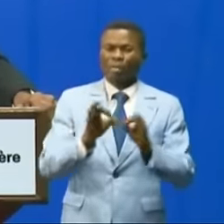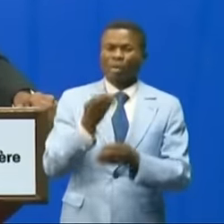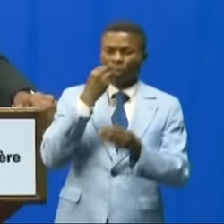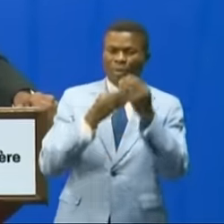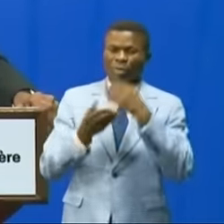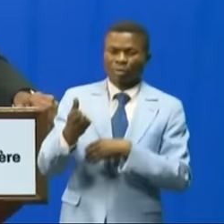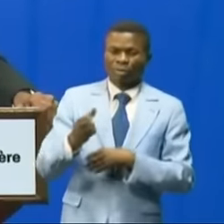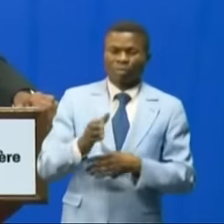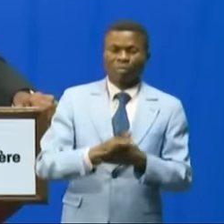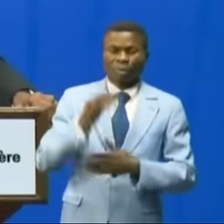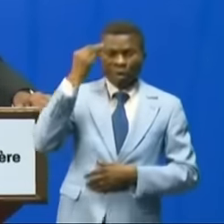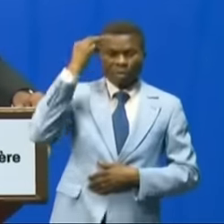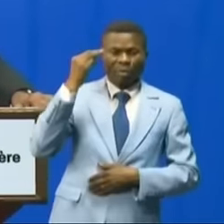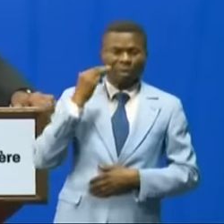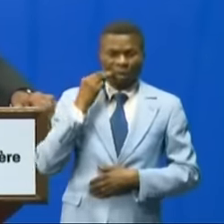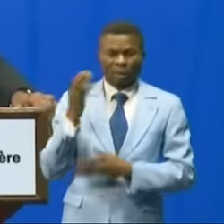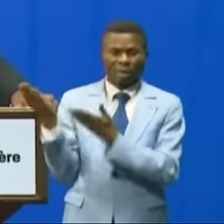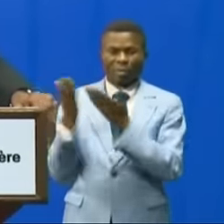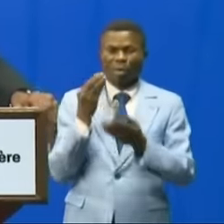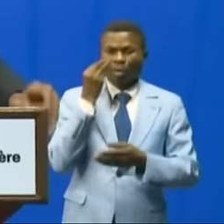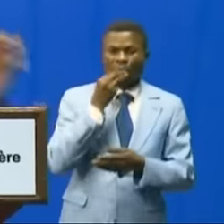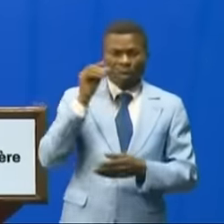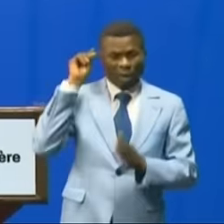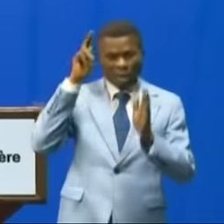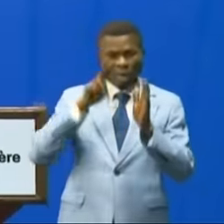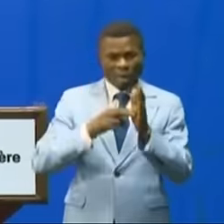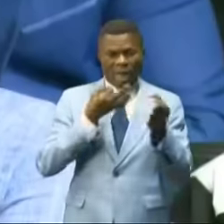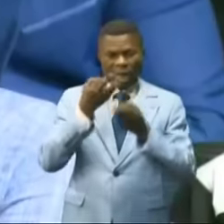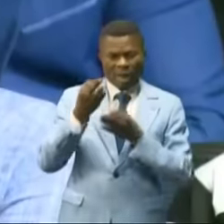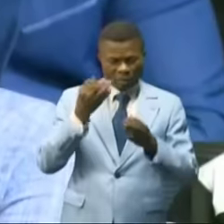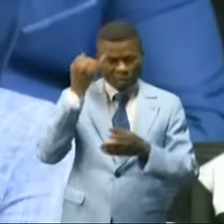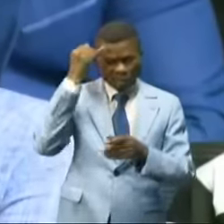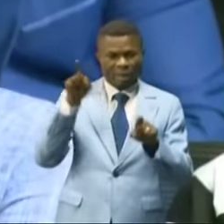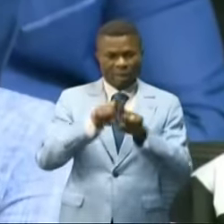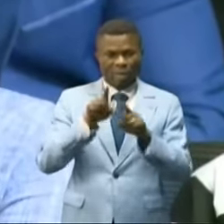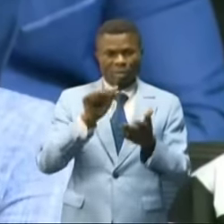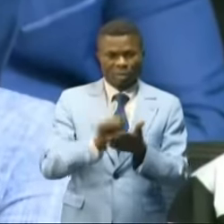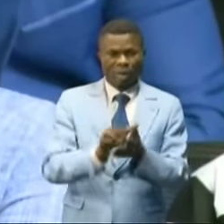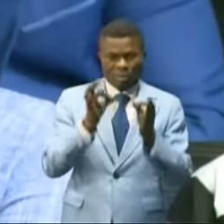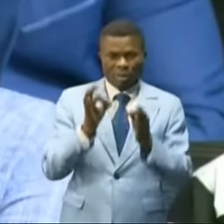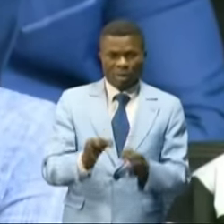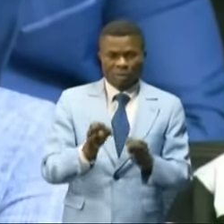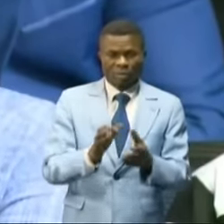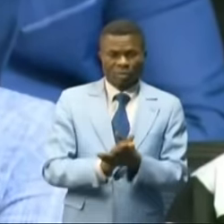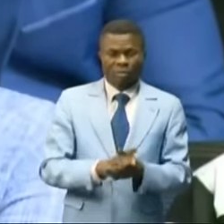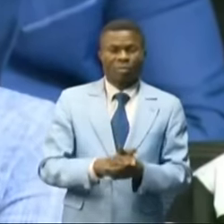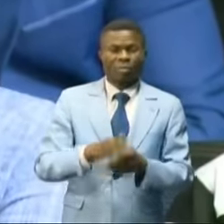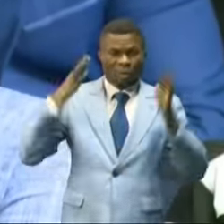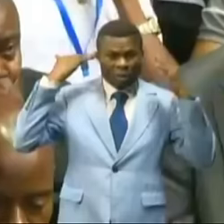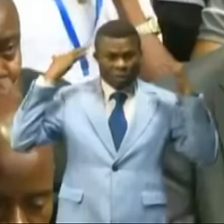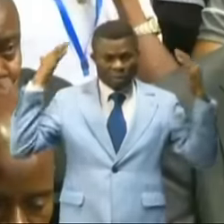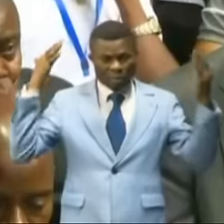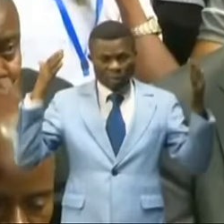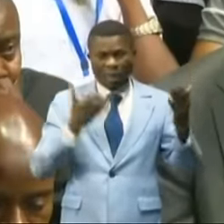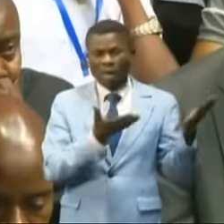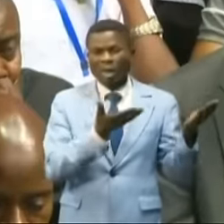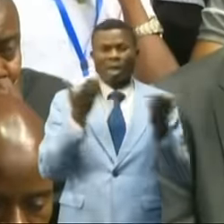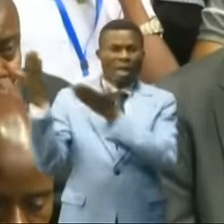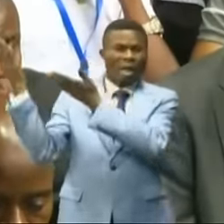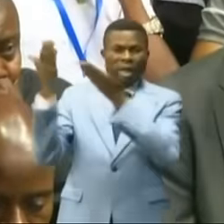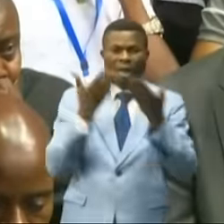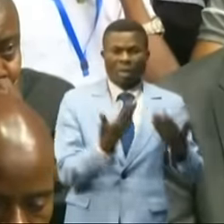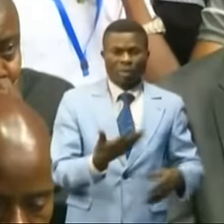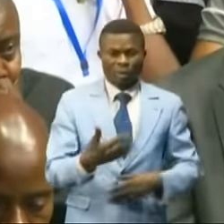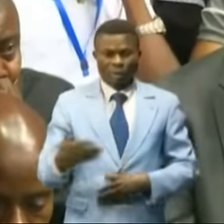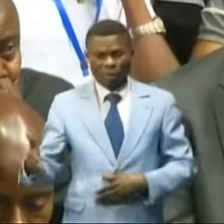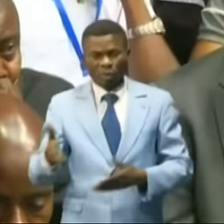Patrick Mouyaya, porte-parole du gouvernement, a embouché la même trompette, faisant savoir que les spéculateurs, importateurs ou certains